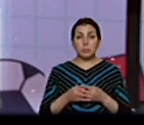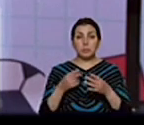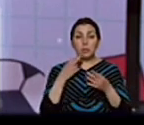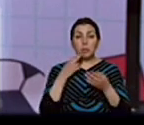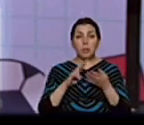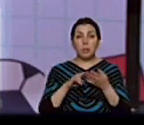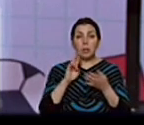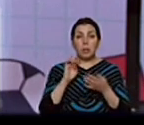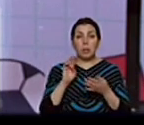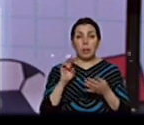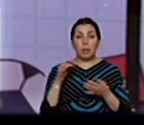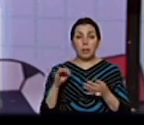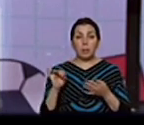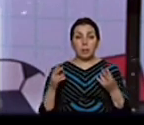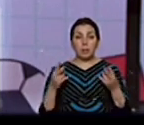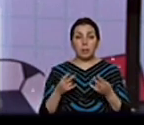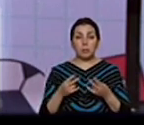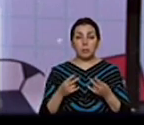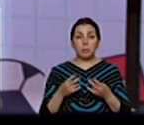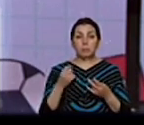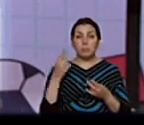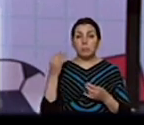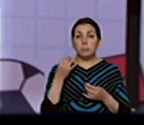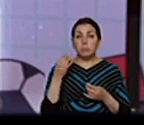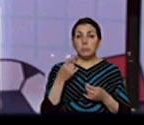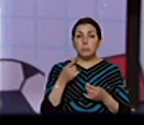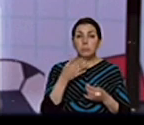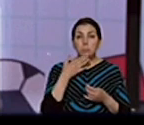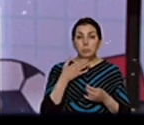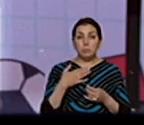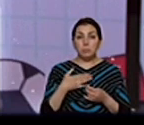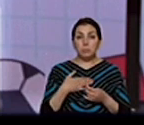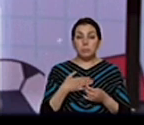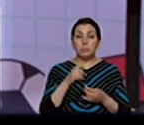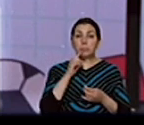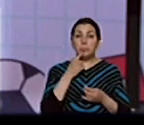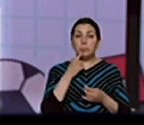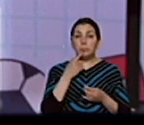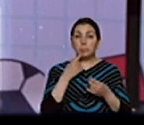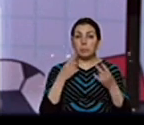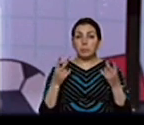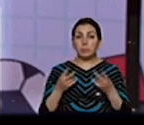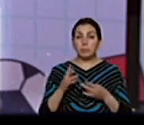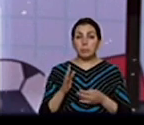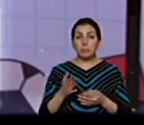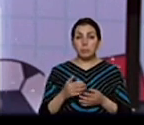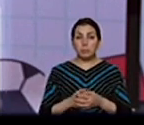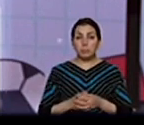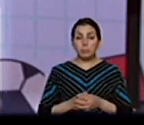va ajoyib sizlarni sevimli konfetlaringiz kerak bo'ladi.